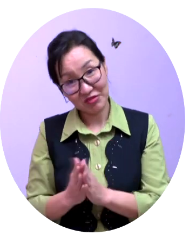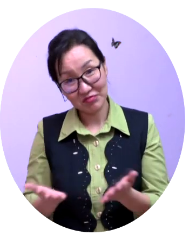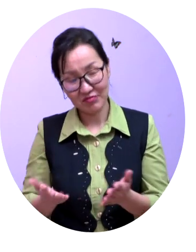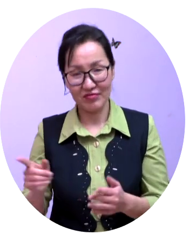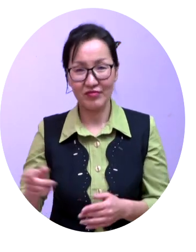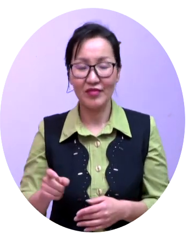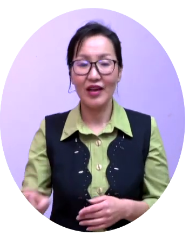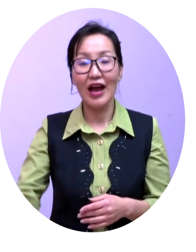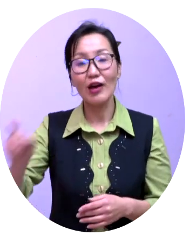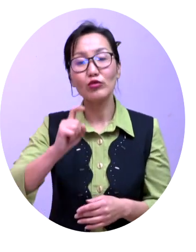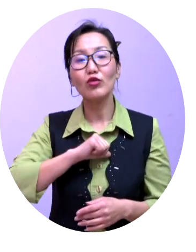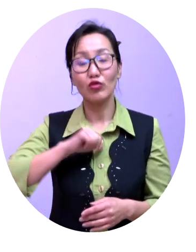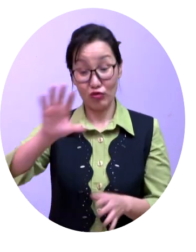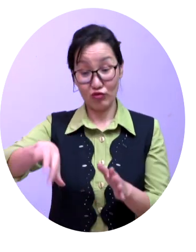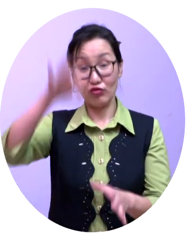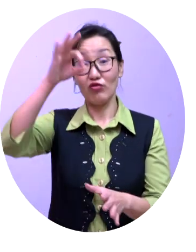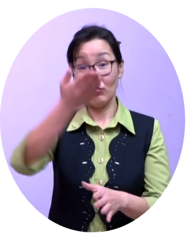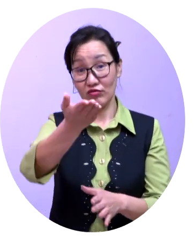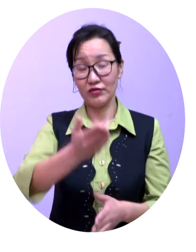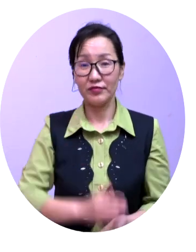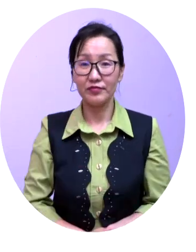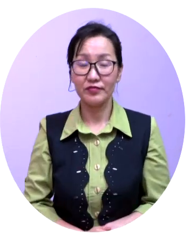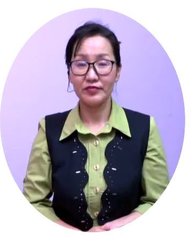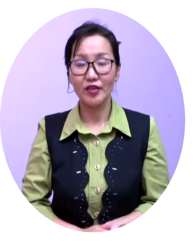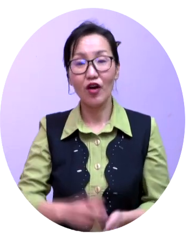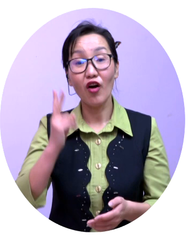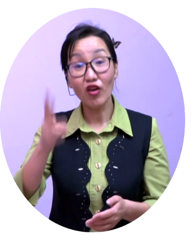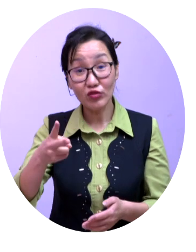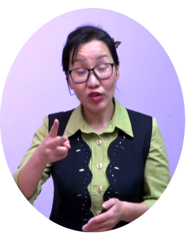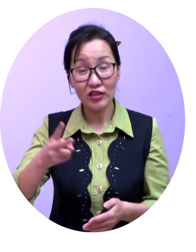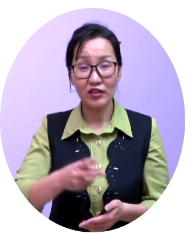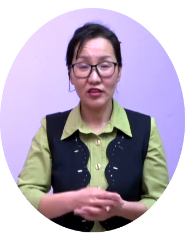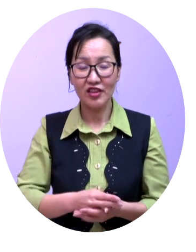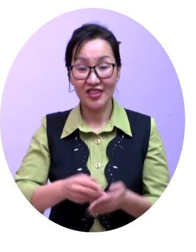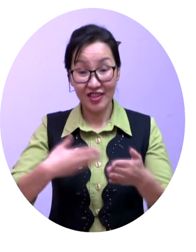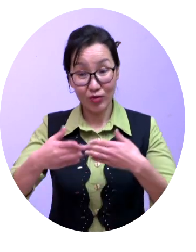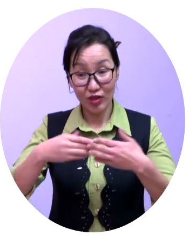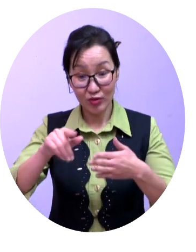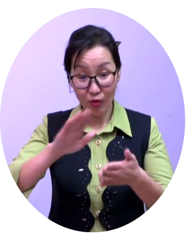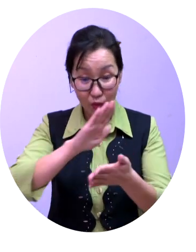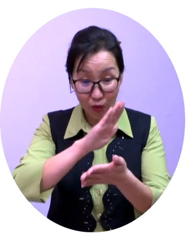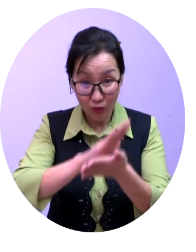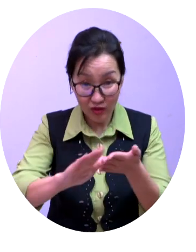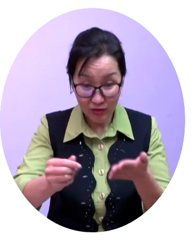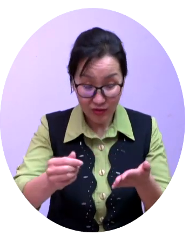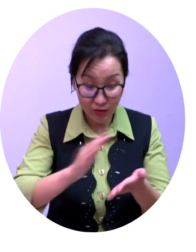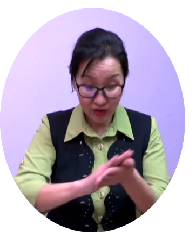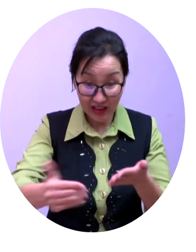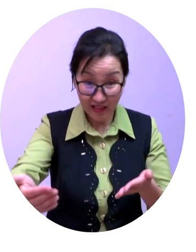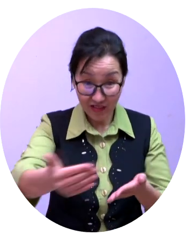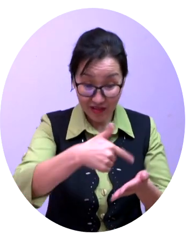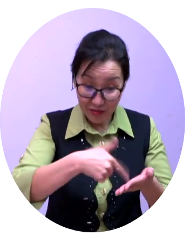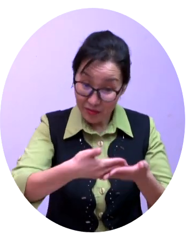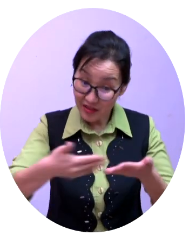За, хариултаа сонгоно. За, хоёрдугаар даалгавар дэлгүүрээс худалдаж авах зүйлсийн жагсаалтыг гаргаж үзсэн